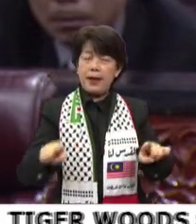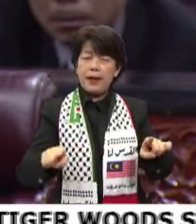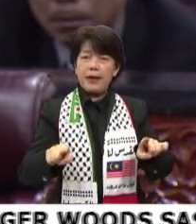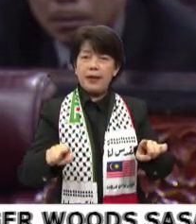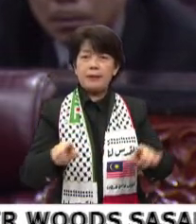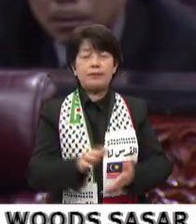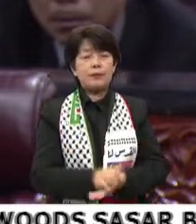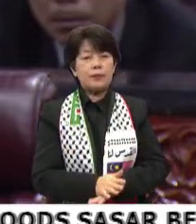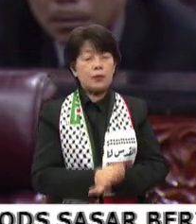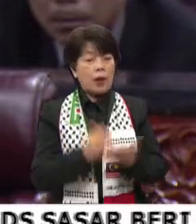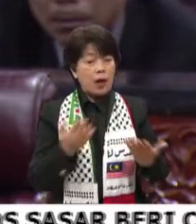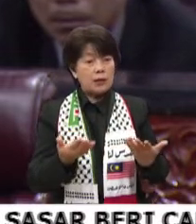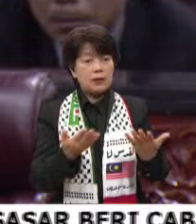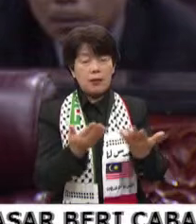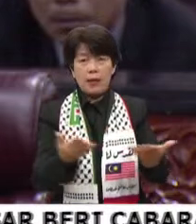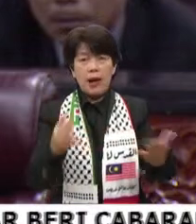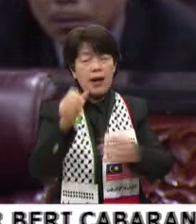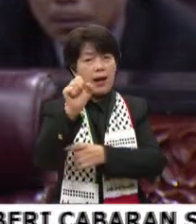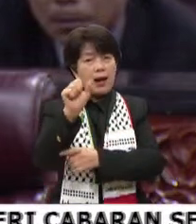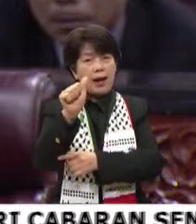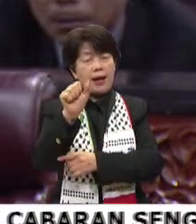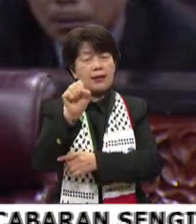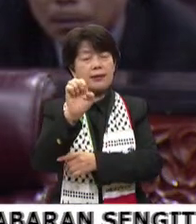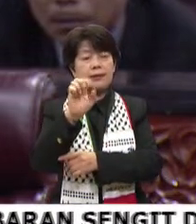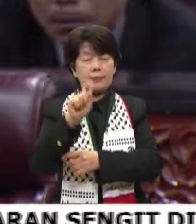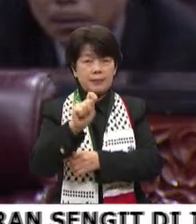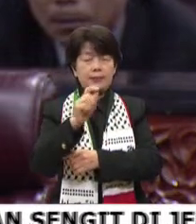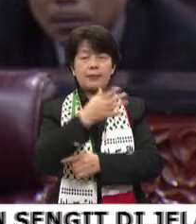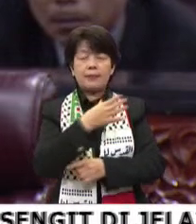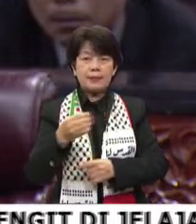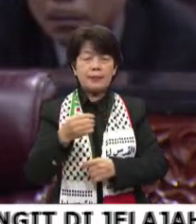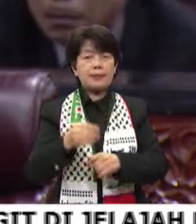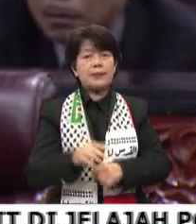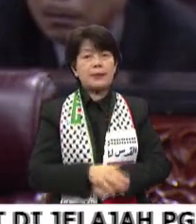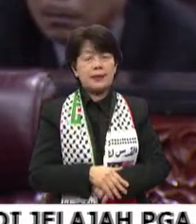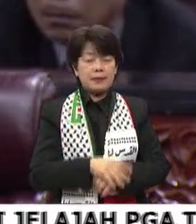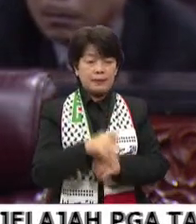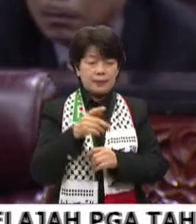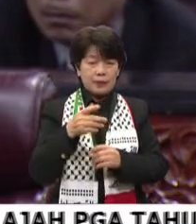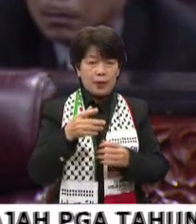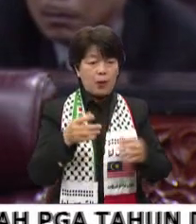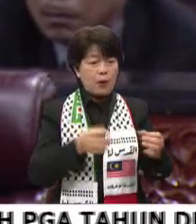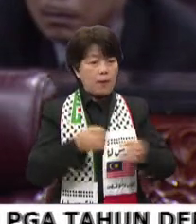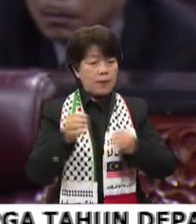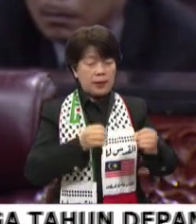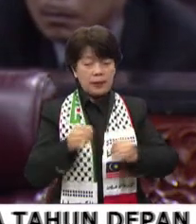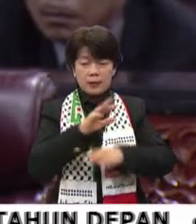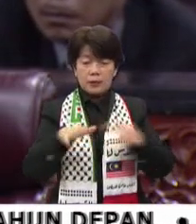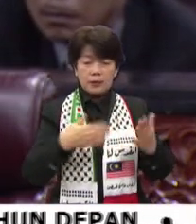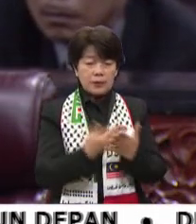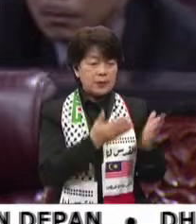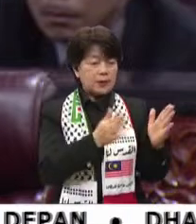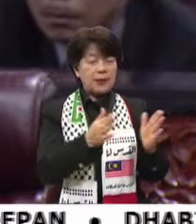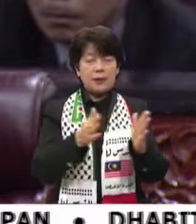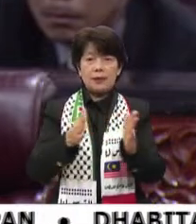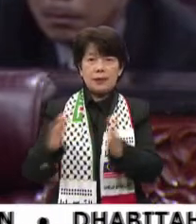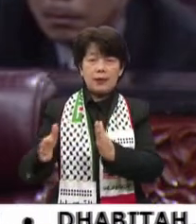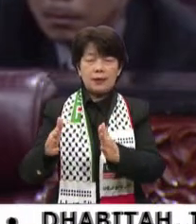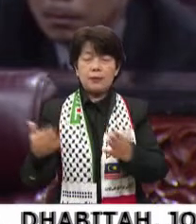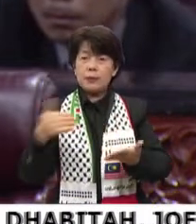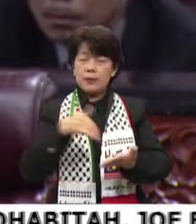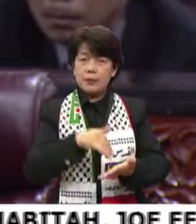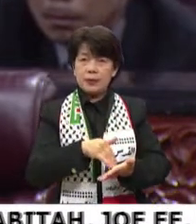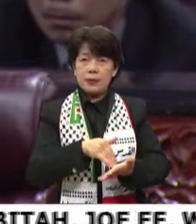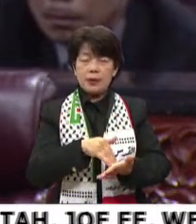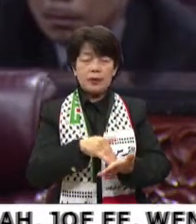gerak aset-aset angkatan tentera Malaysia ATM di kawasan operasi berkenaan akan dirancang semula bergantung